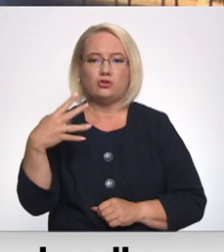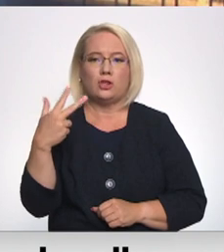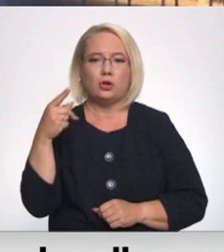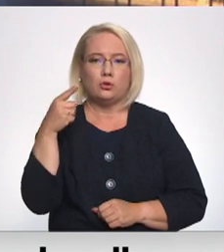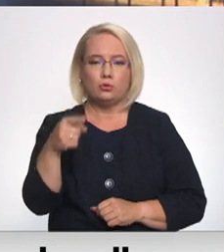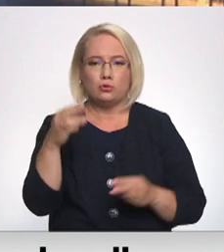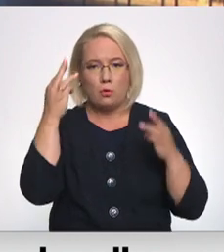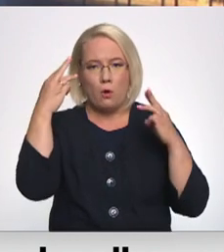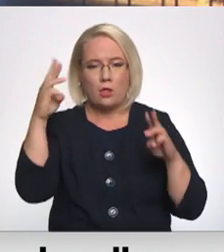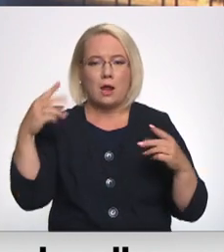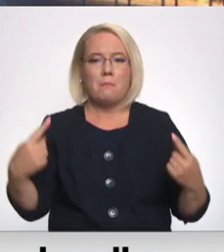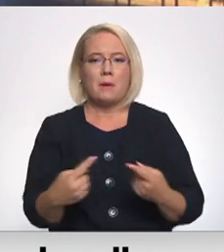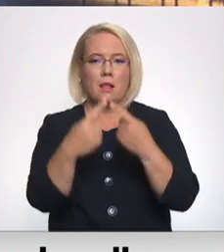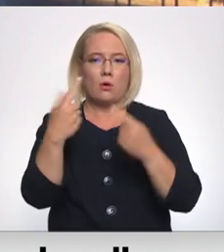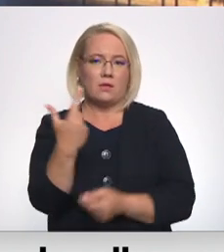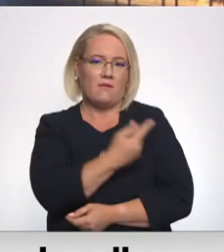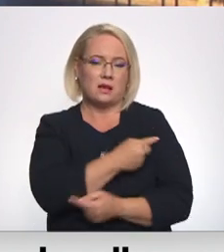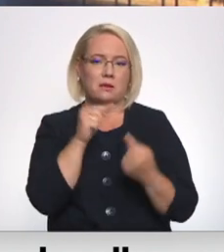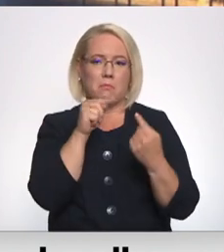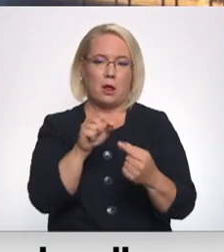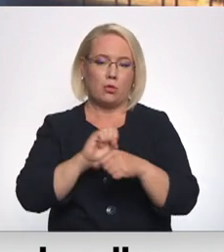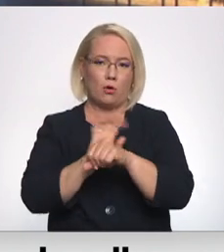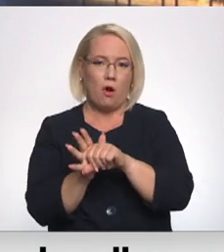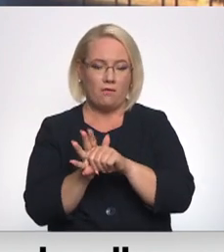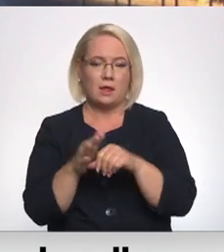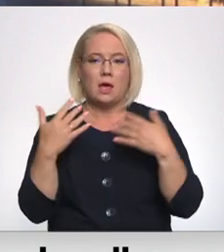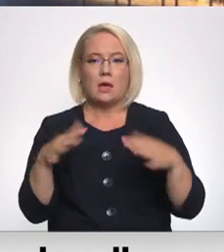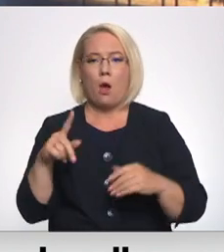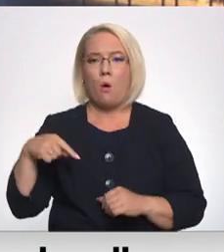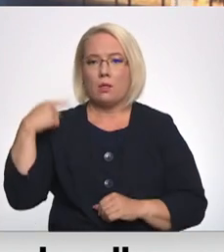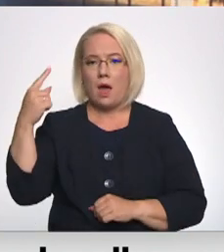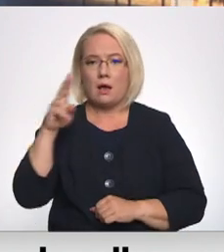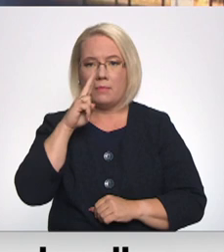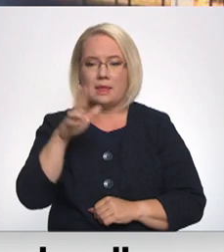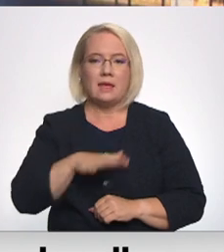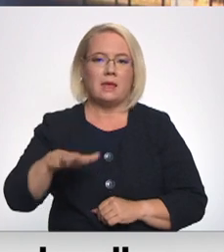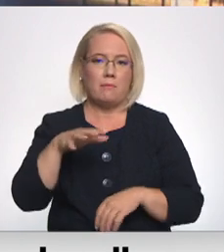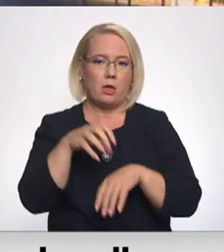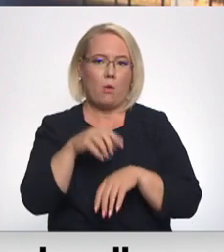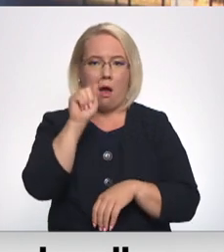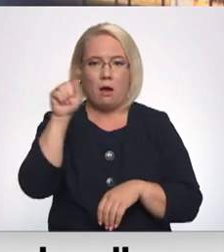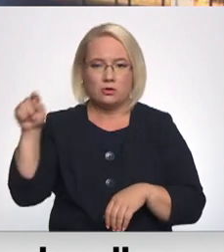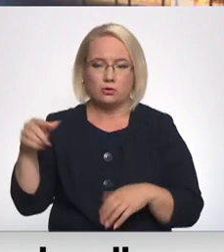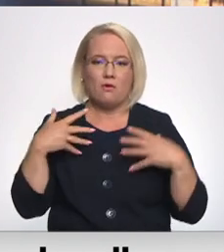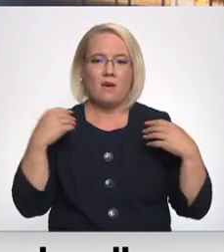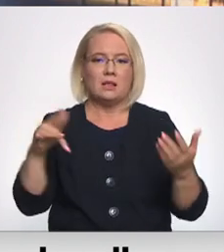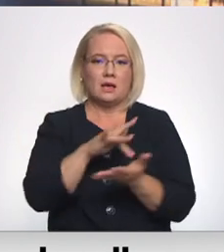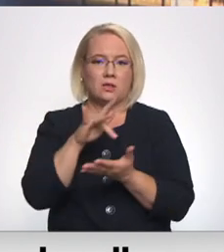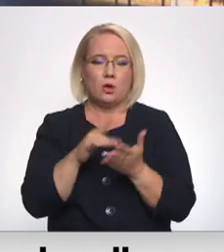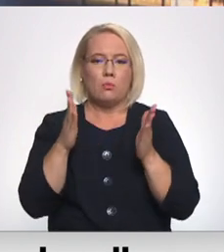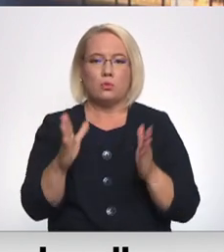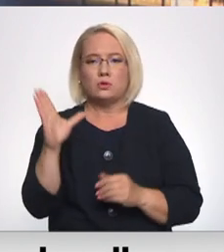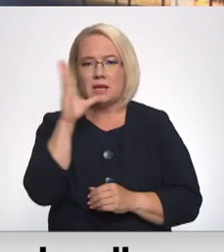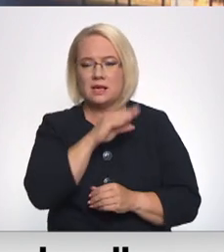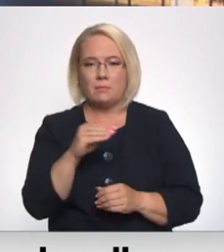tūkstošus Moderna pielāgotās vakcīnas pret COVID-19. Un jau nākamnedēļ ģimenes ārstu praksēs un veselības centros būs iespējams